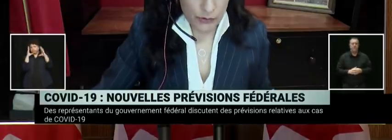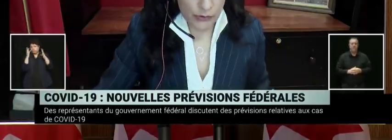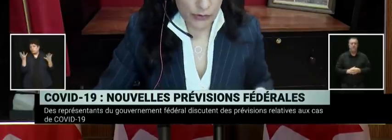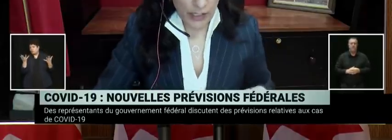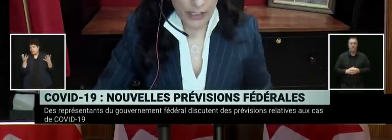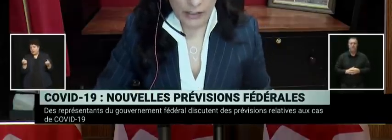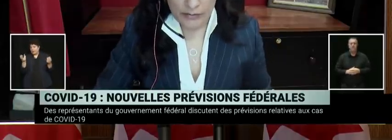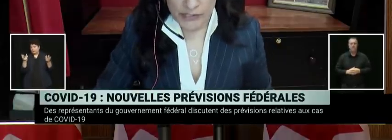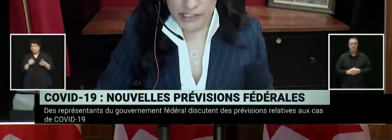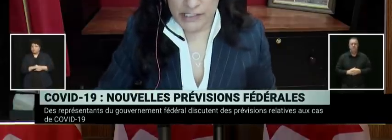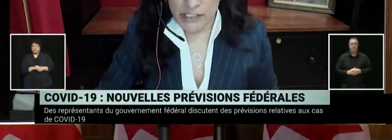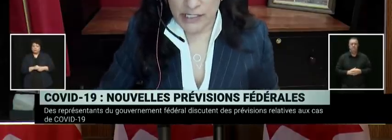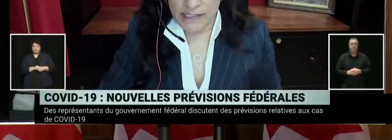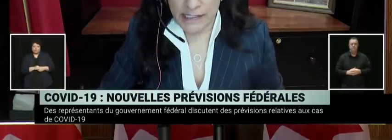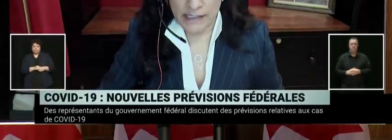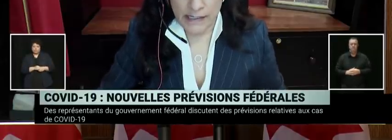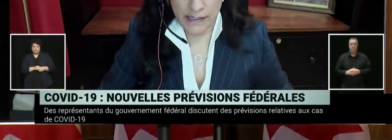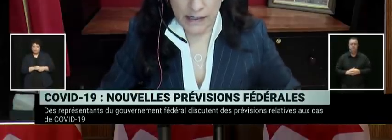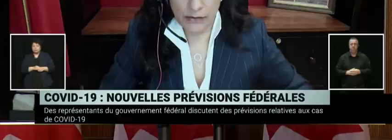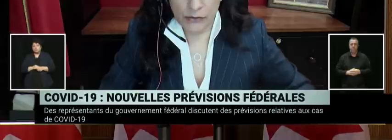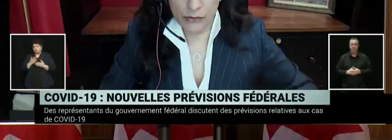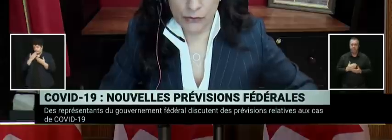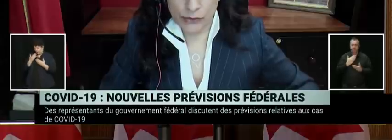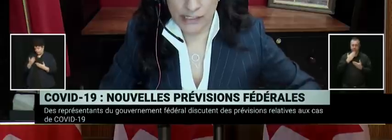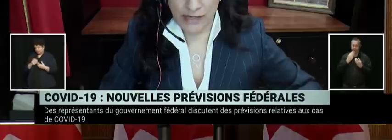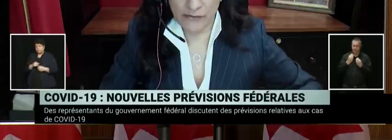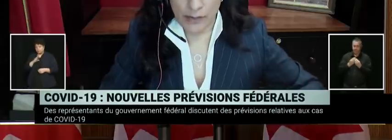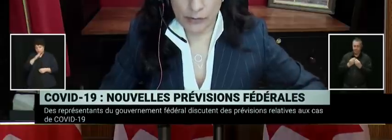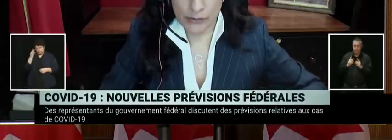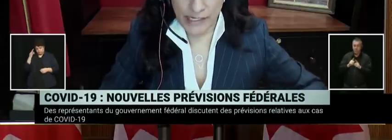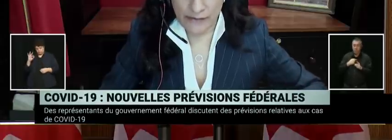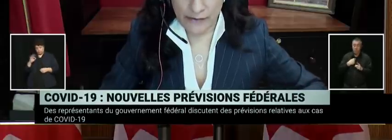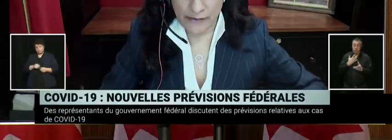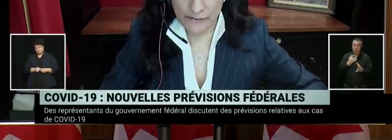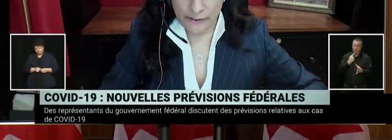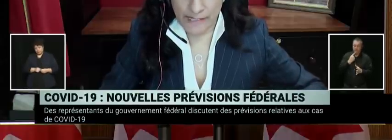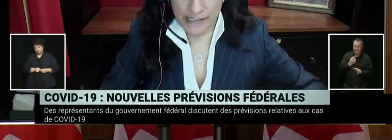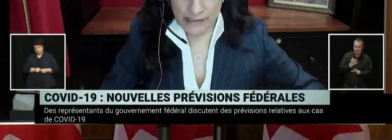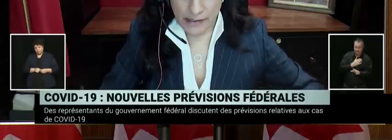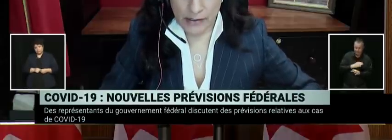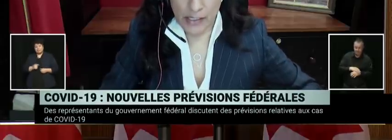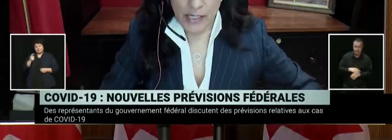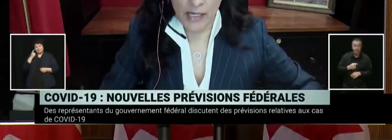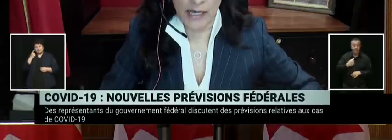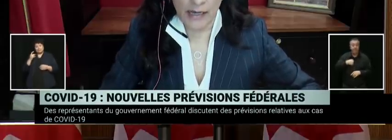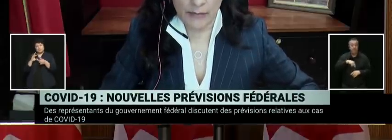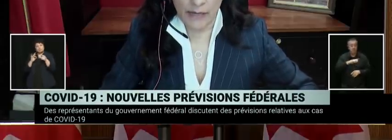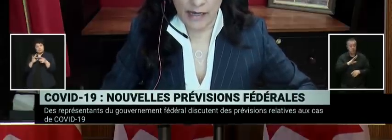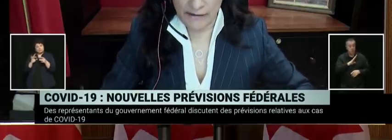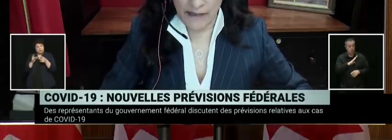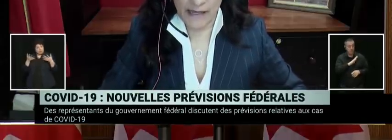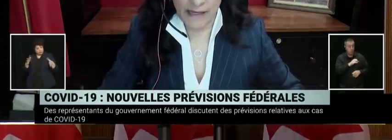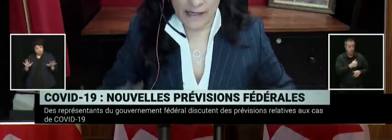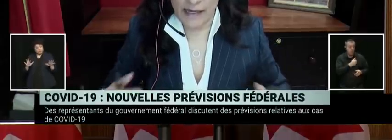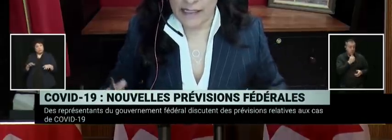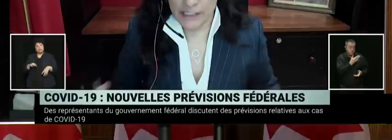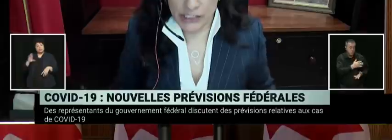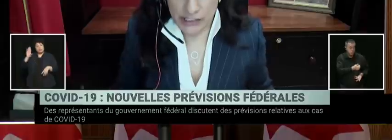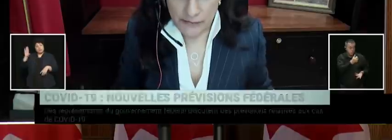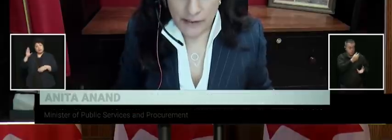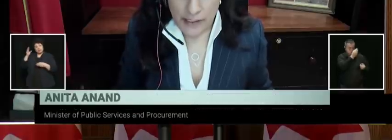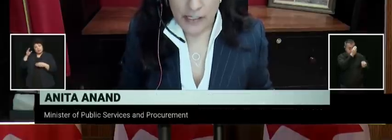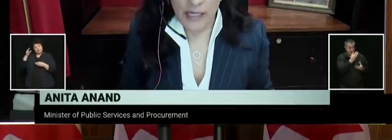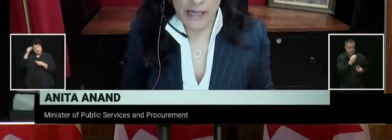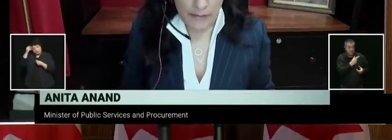Merci beaucoup. Comme j'ai déjà dit, nous allons avoir plus d'informations avec les